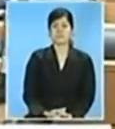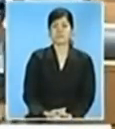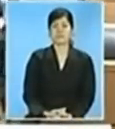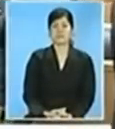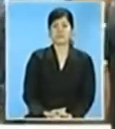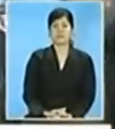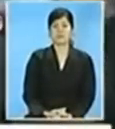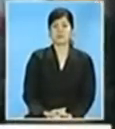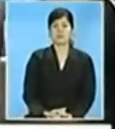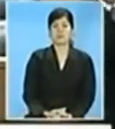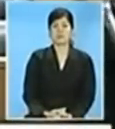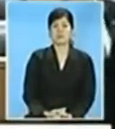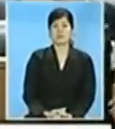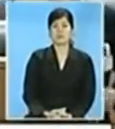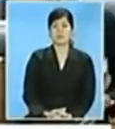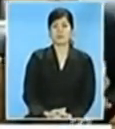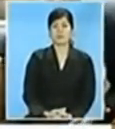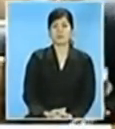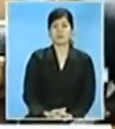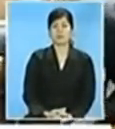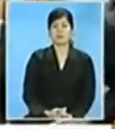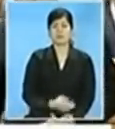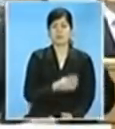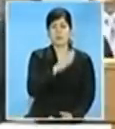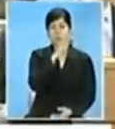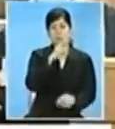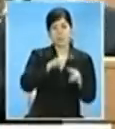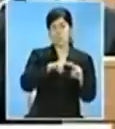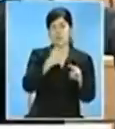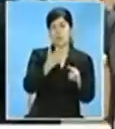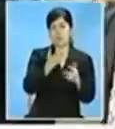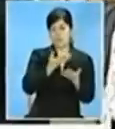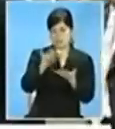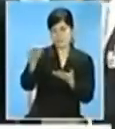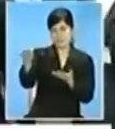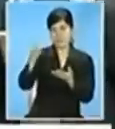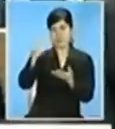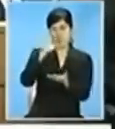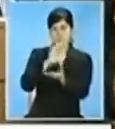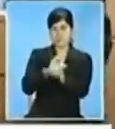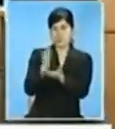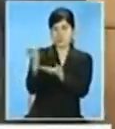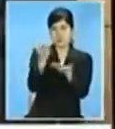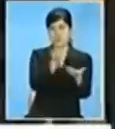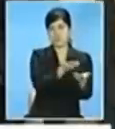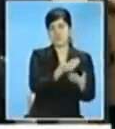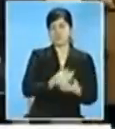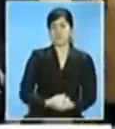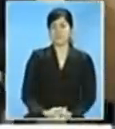ถ้าไม่นั่งผมให้ตำรวจรัฐสภานำพาท่านออกไ